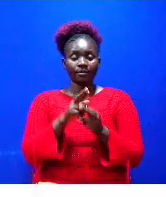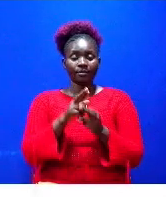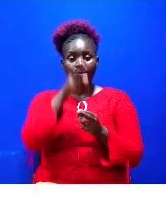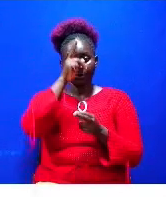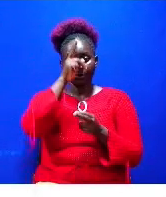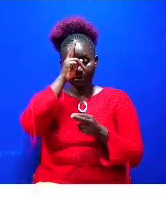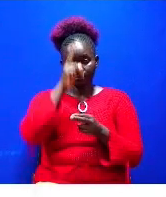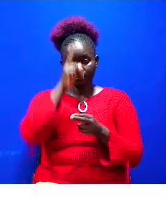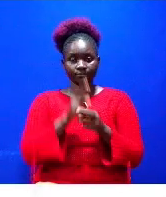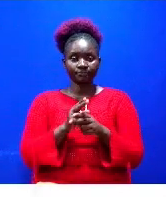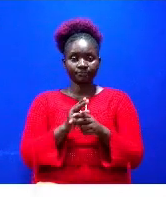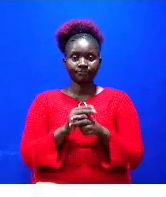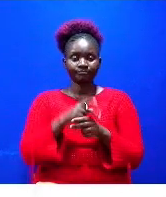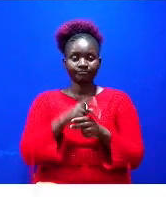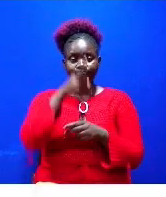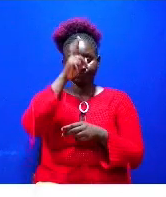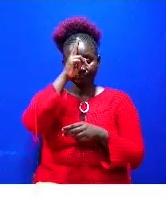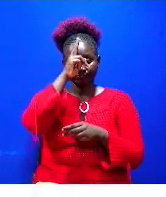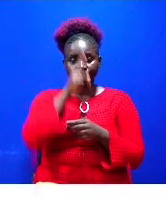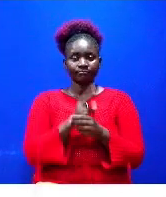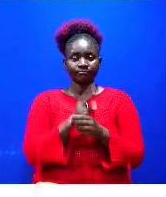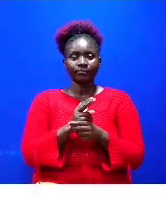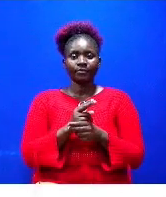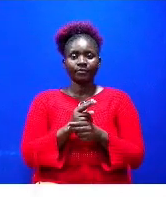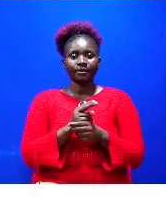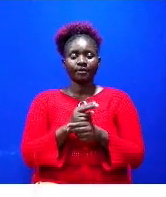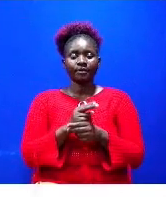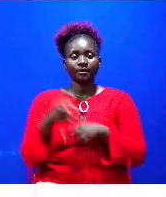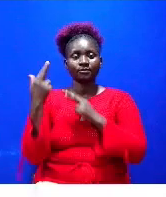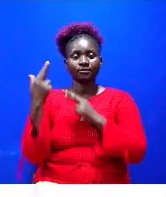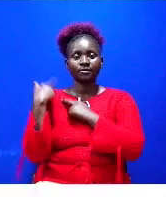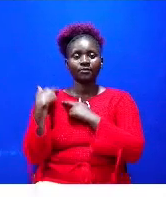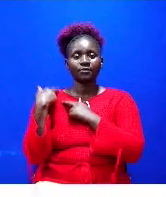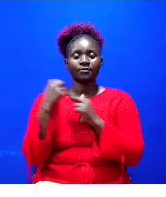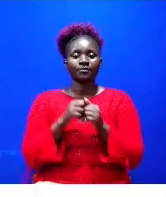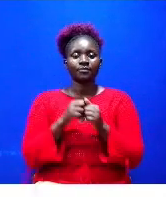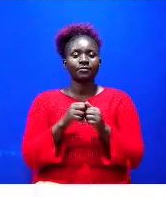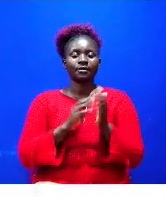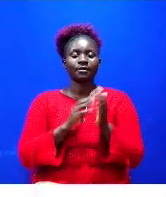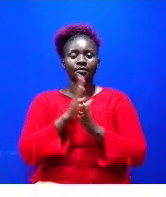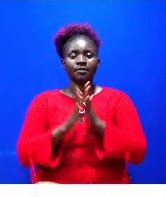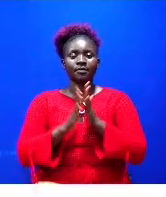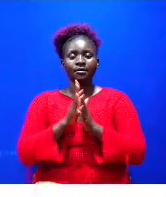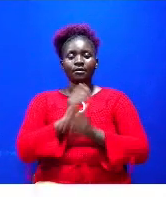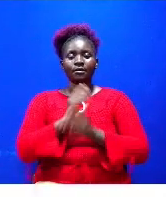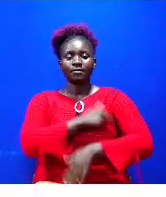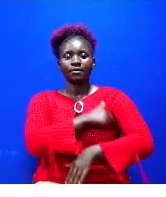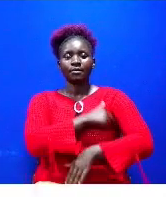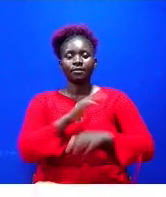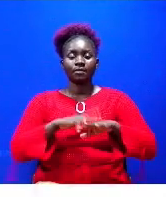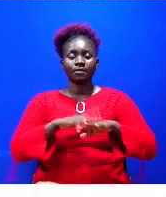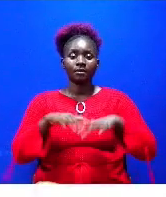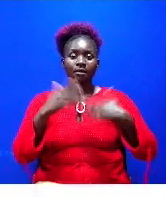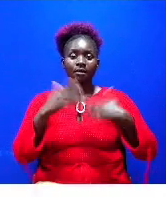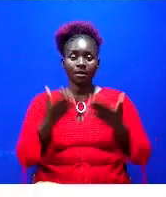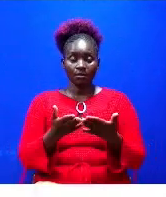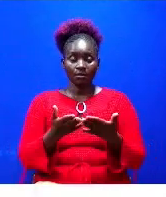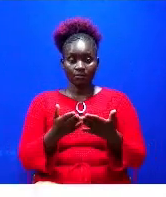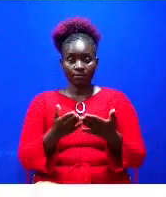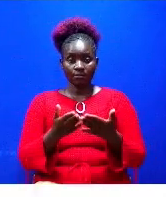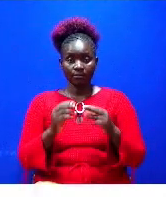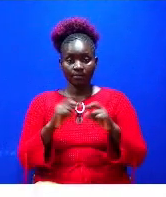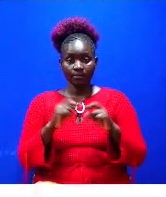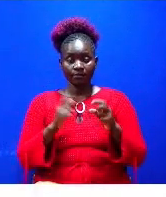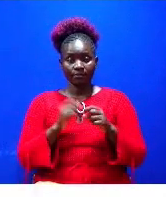Wano musikali ya ka nge chukumu nga Emubwana tamu ale njino mugambi ngakiyo monto yako ikere kage ko ro musikali